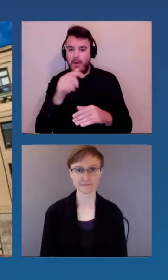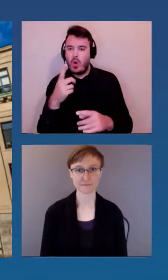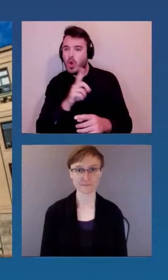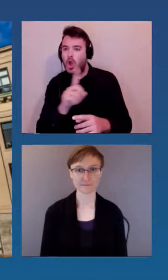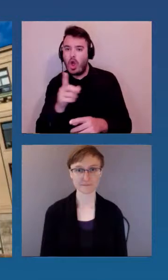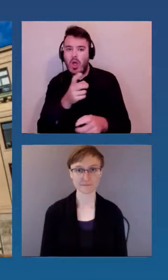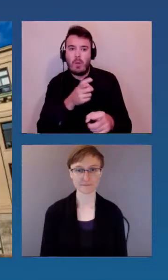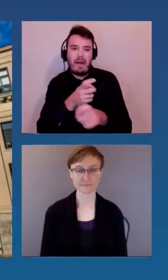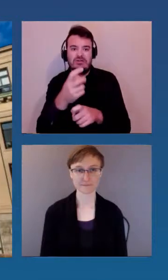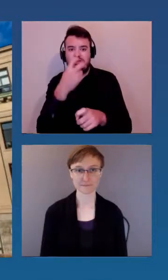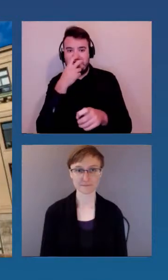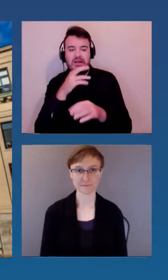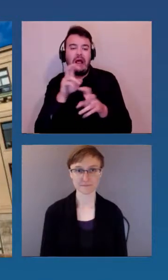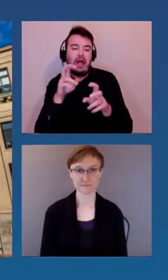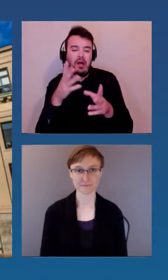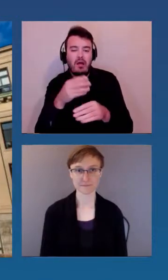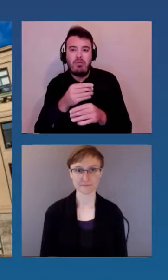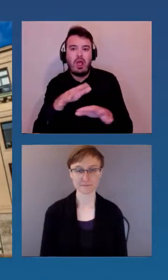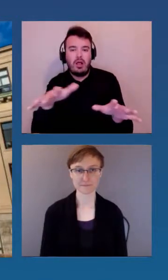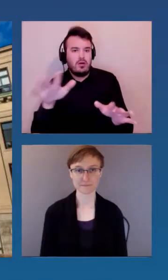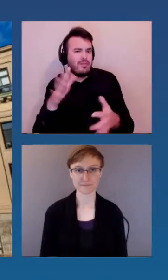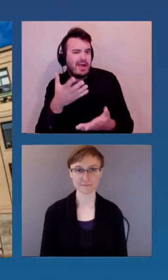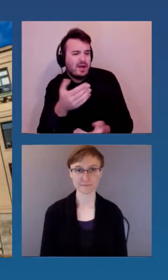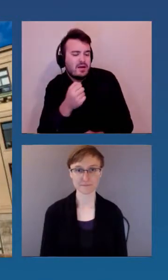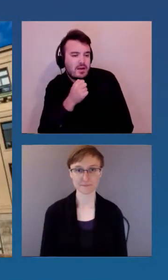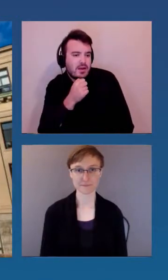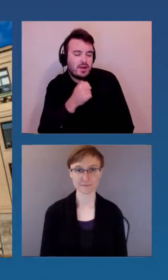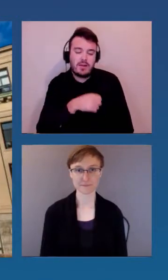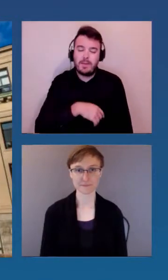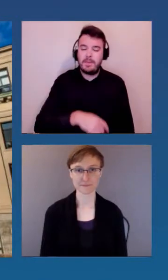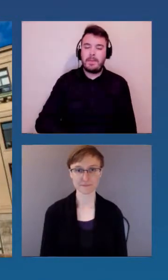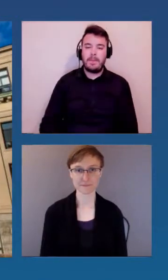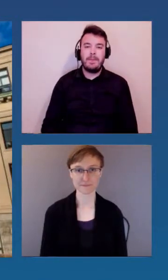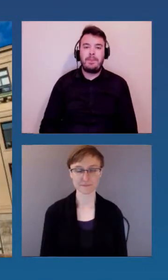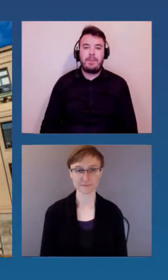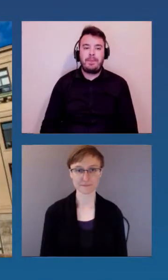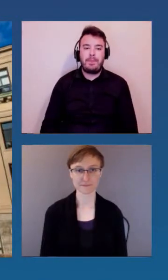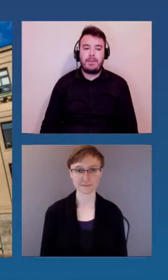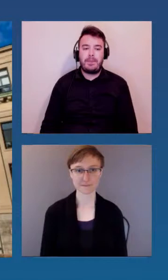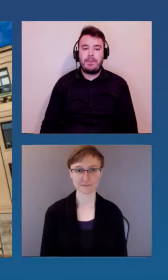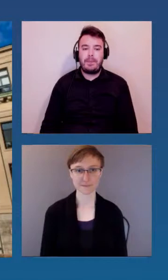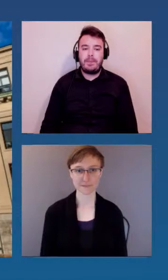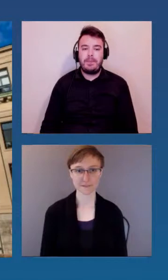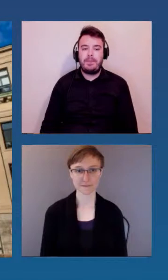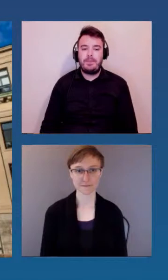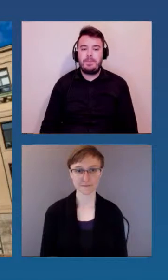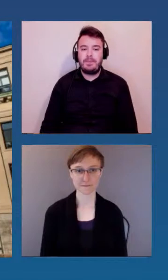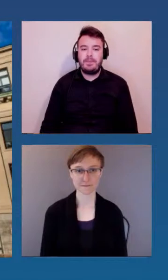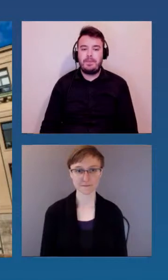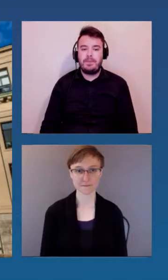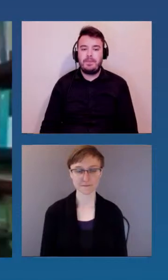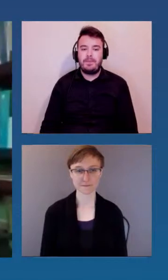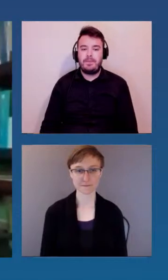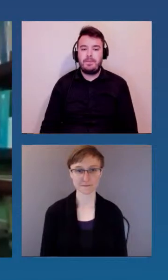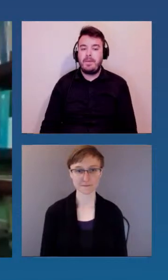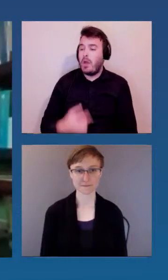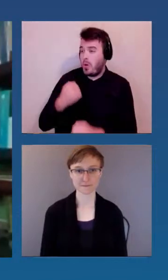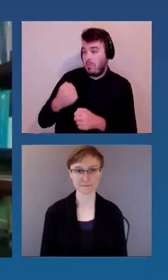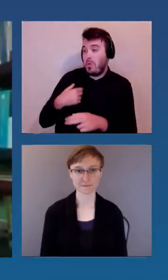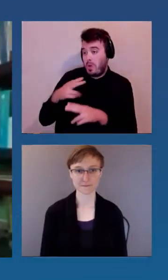That's all I had. Thanks so much. Thank you. Our next question, la prochaine question,